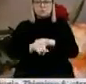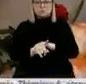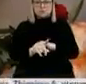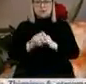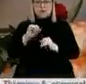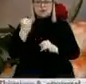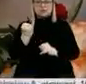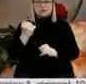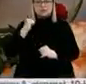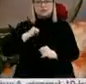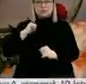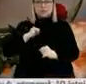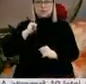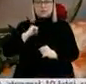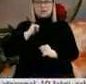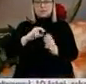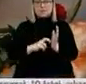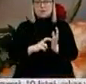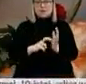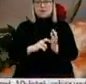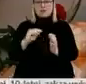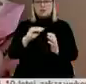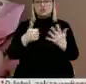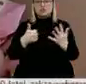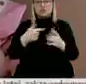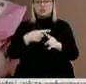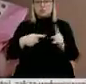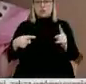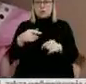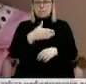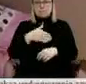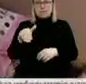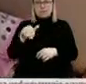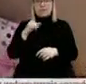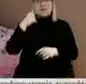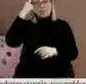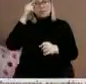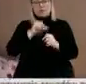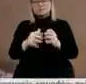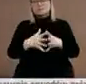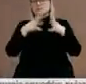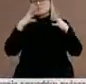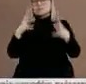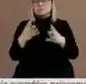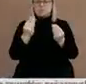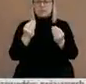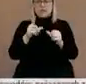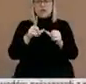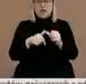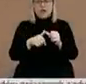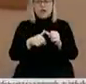dziecko czeka. Brakuje nam 6,5 miliona. Ja wiem, że to jest ogromna kwota. Mimo wszystko jeszcze jest